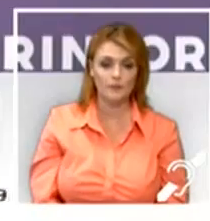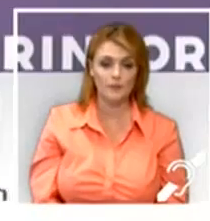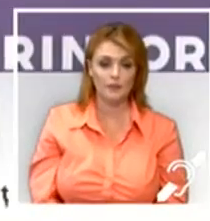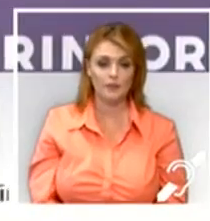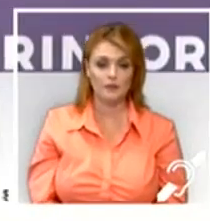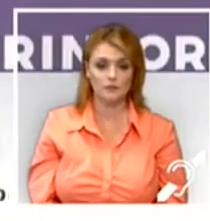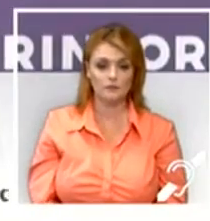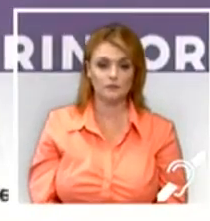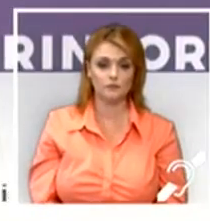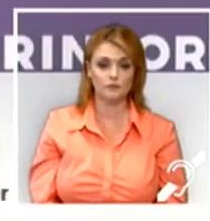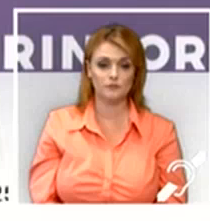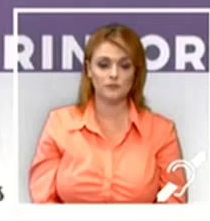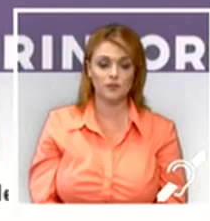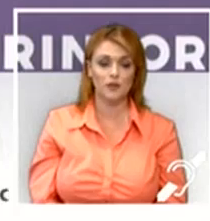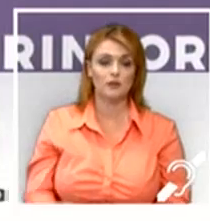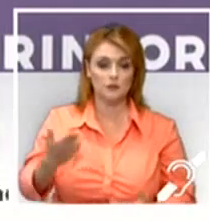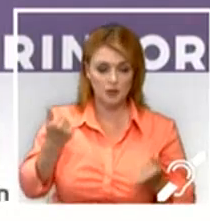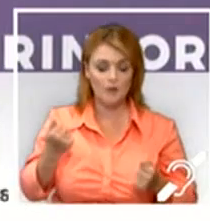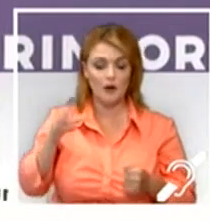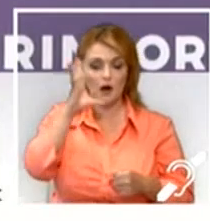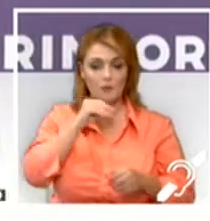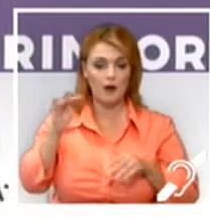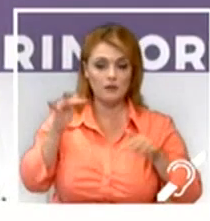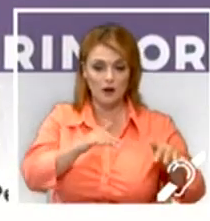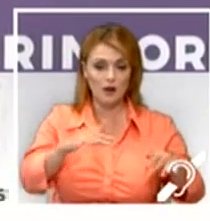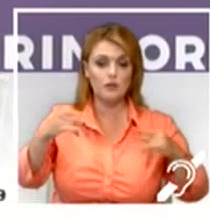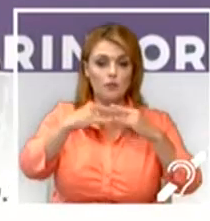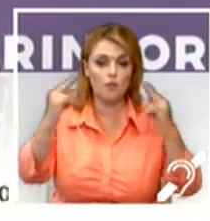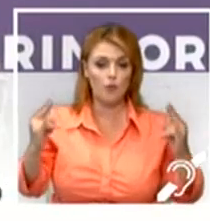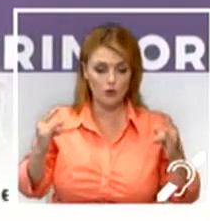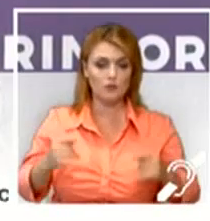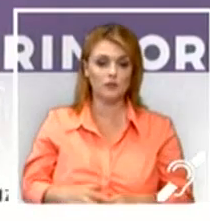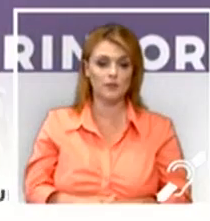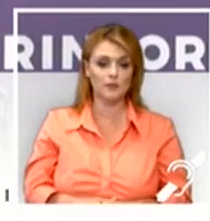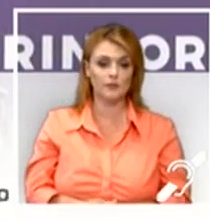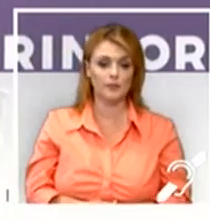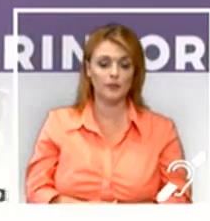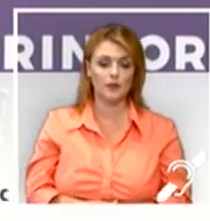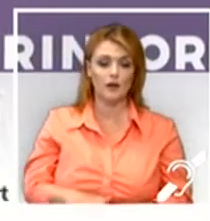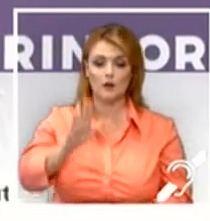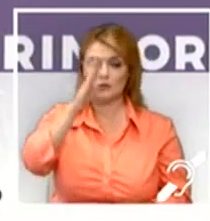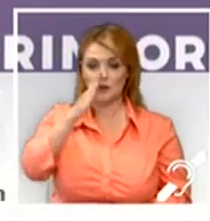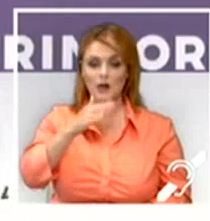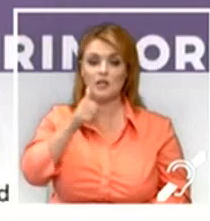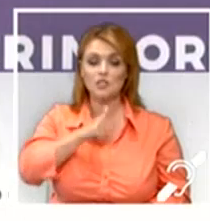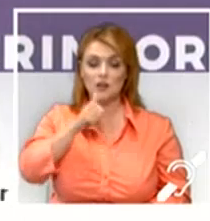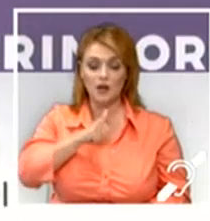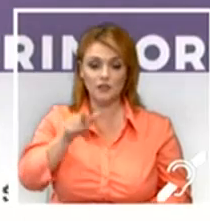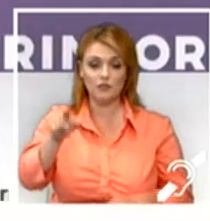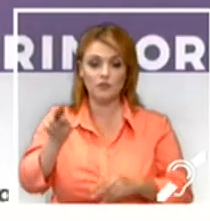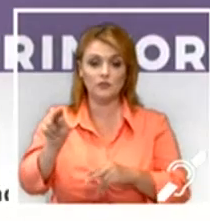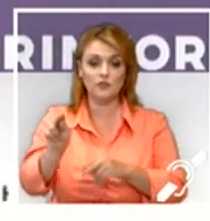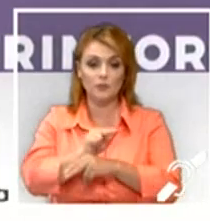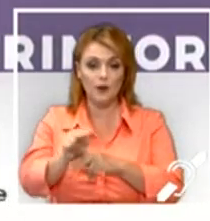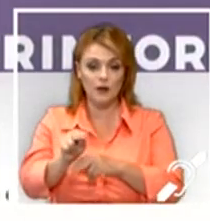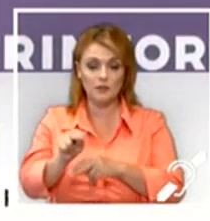Herson. Так, було завдано вплив на Антонівський міст. Противник неодноразово був